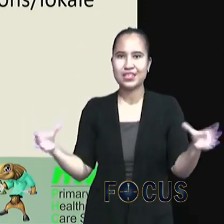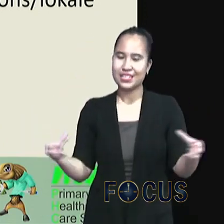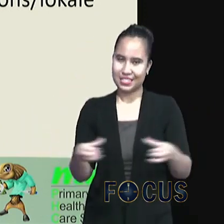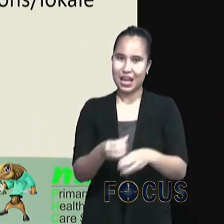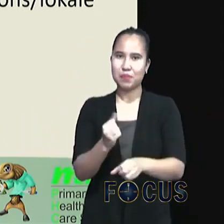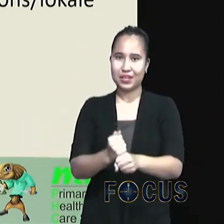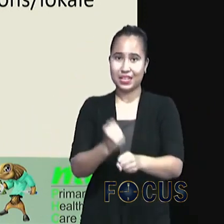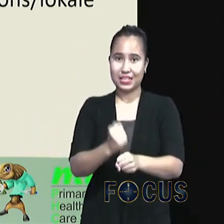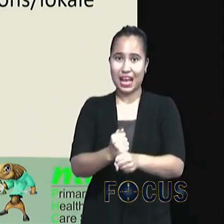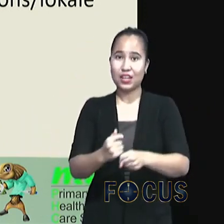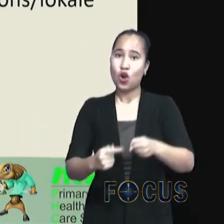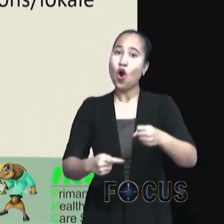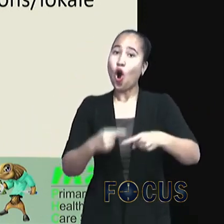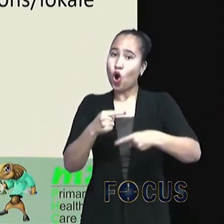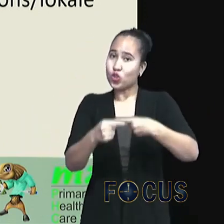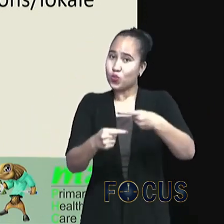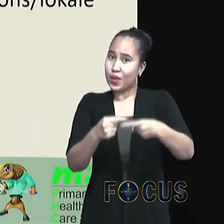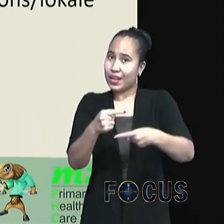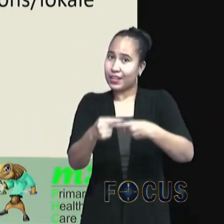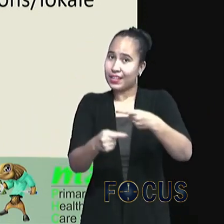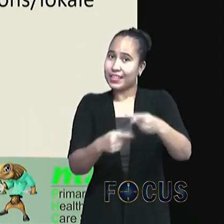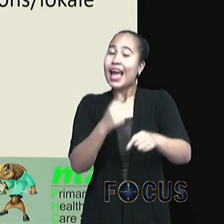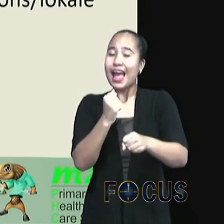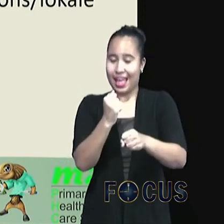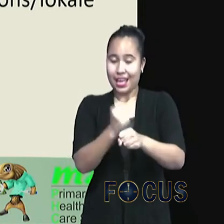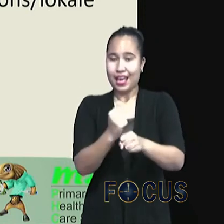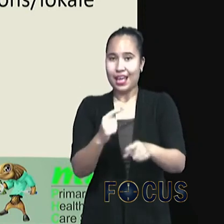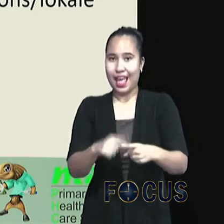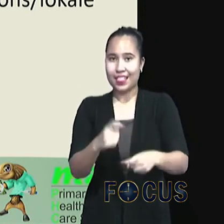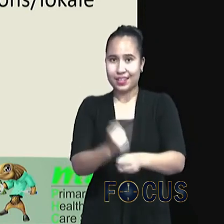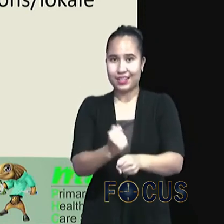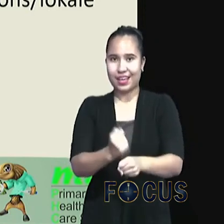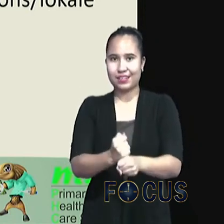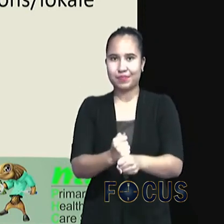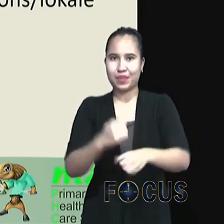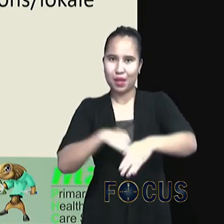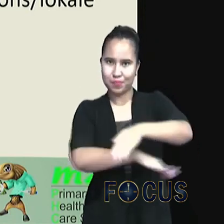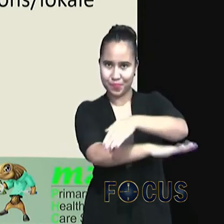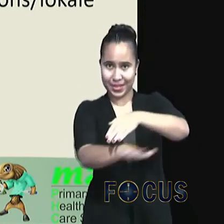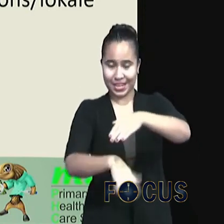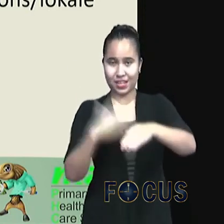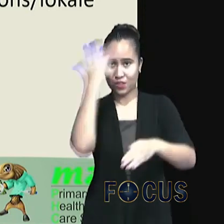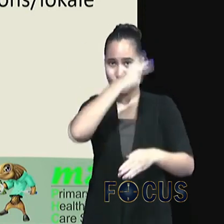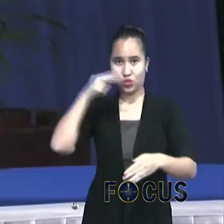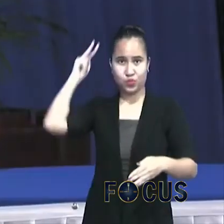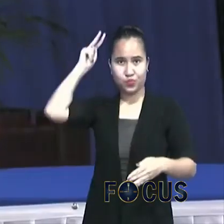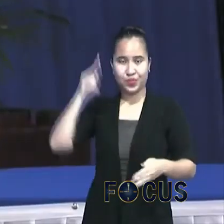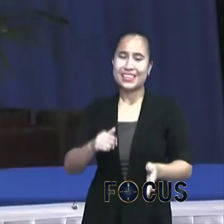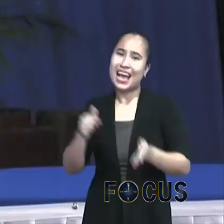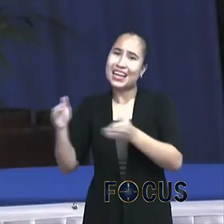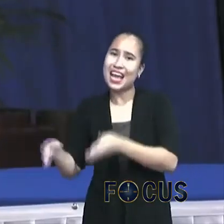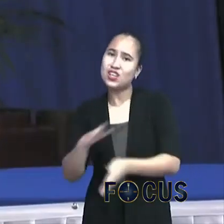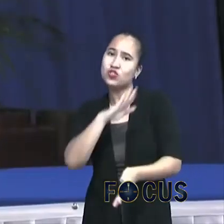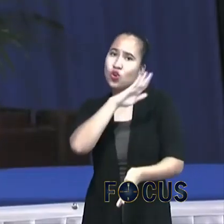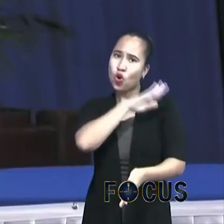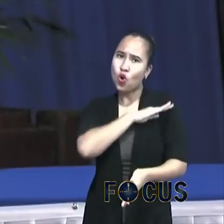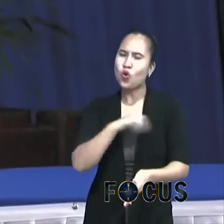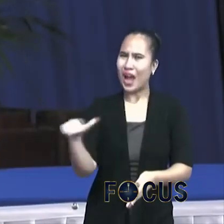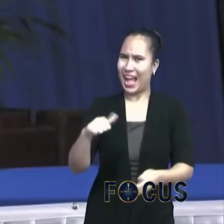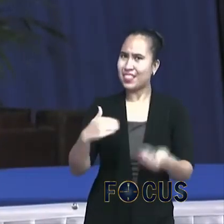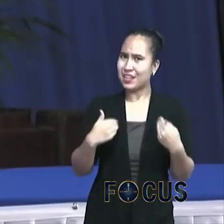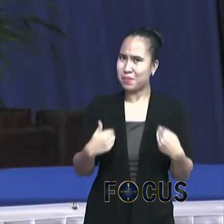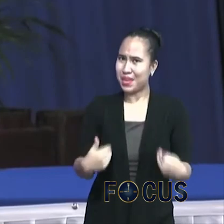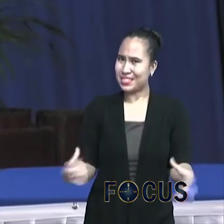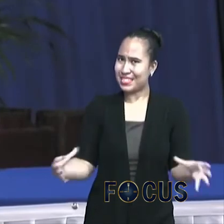uitgevoerd, ontwikkeld en uitgevoerd in het binnenland van Suriname. En daarnaast hebben we ook alle andere partners in